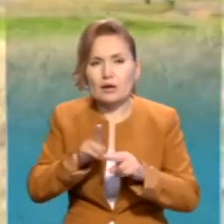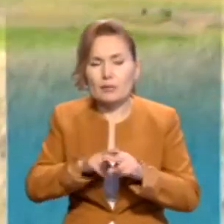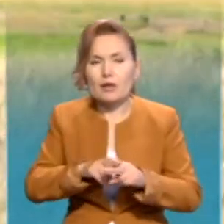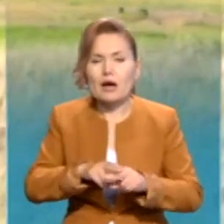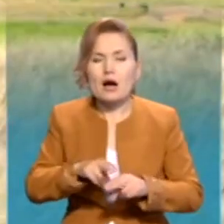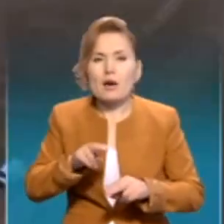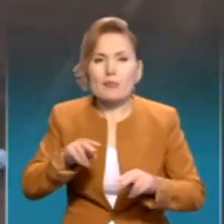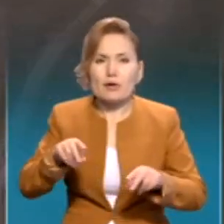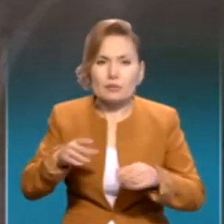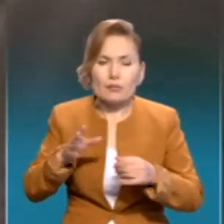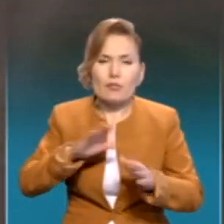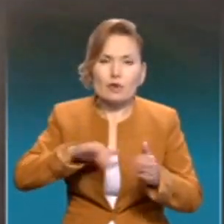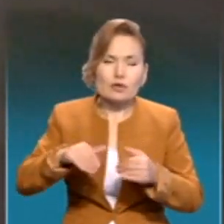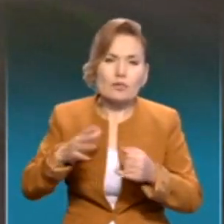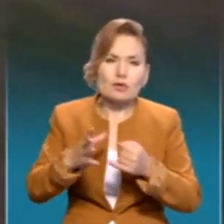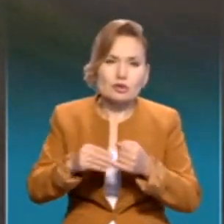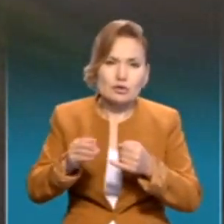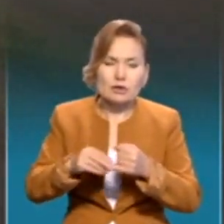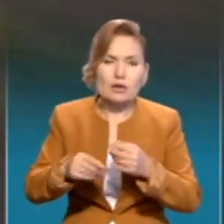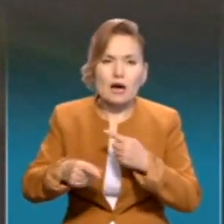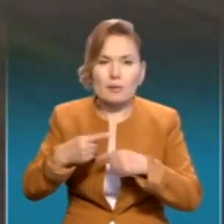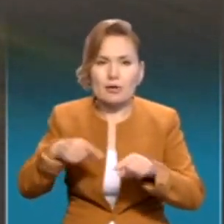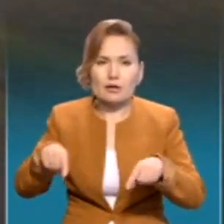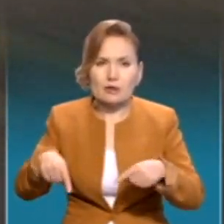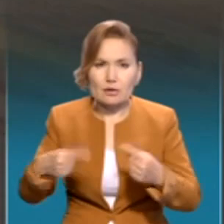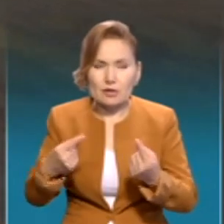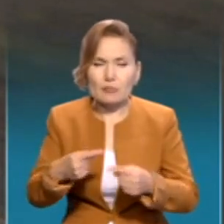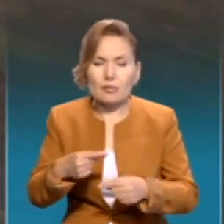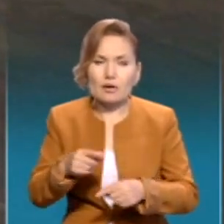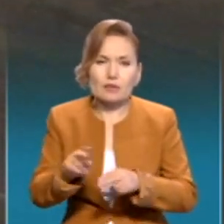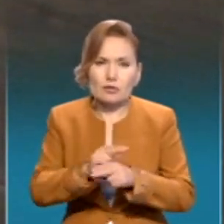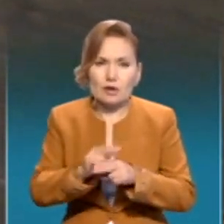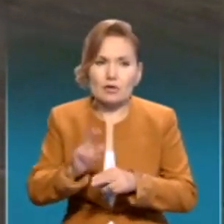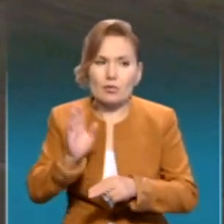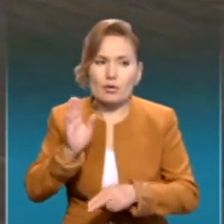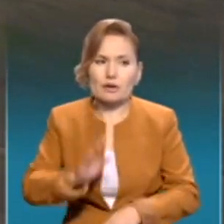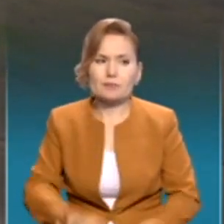консервацияланып қалпына келтірілмек. Ермегіл Берген, Данияр Жұмағұлов, Қазақстан ұлттық телеарнасы, Ақмола облысынан.